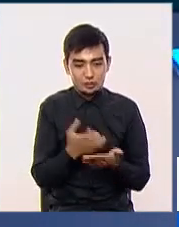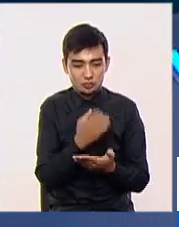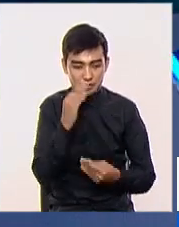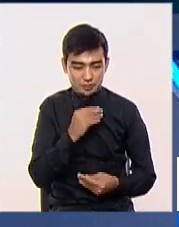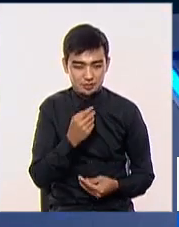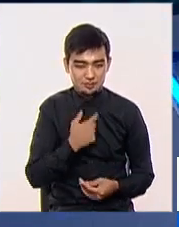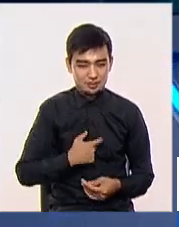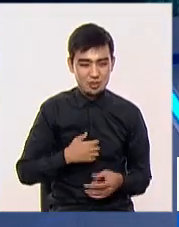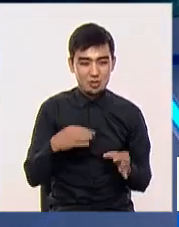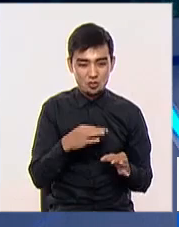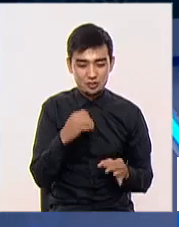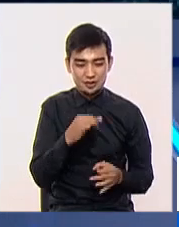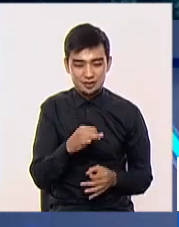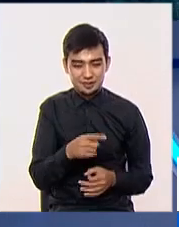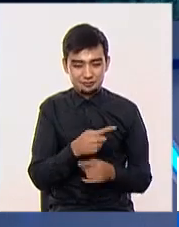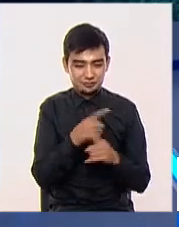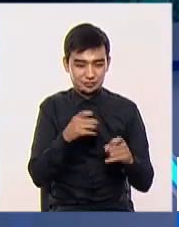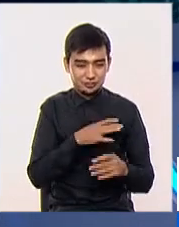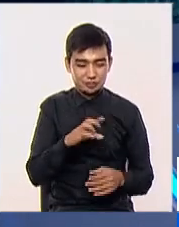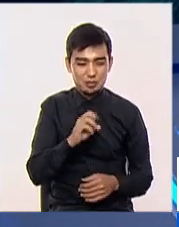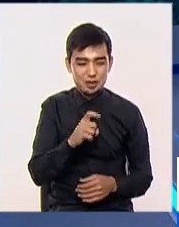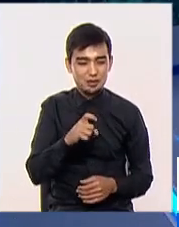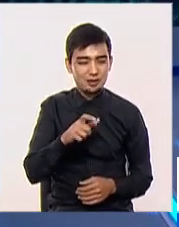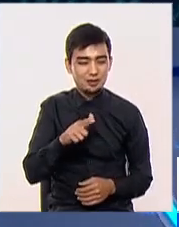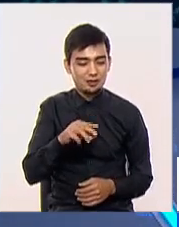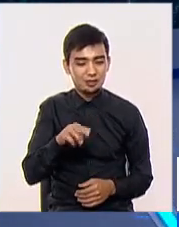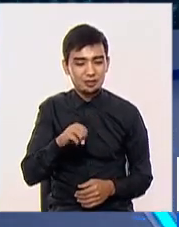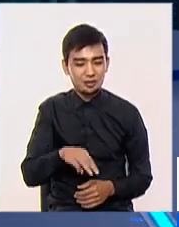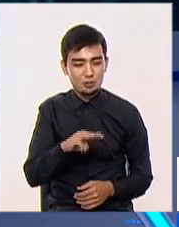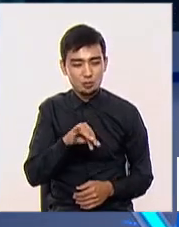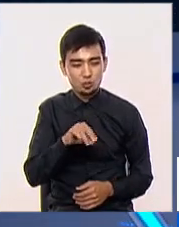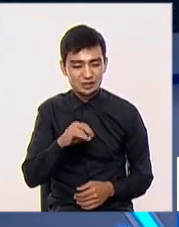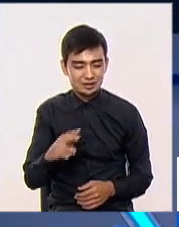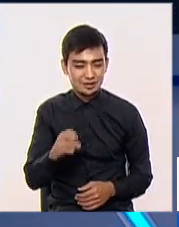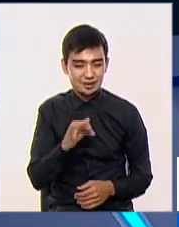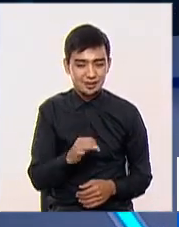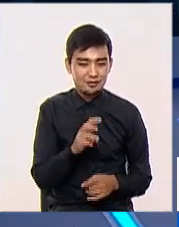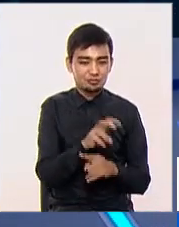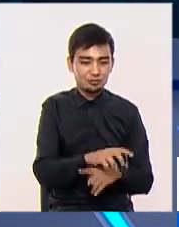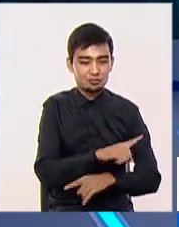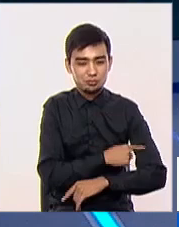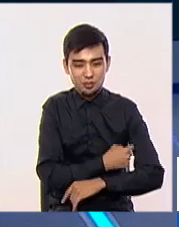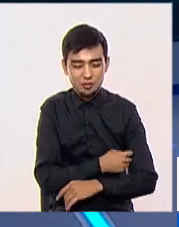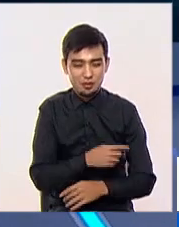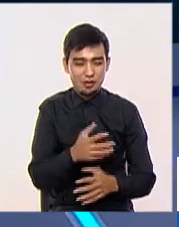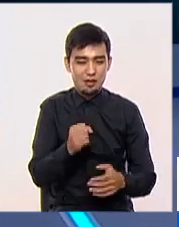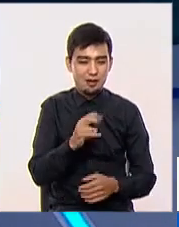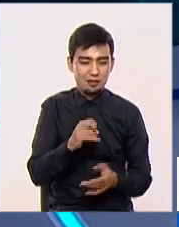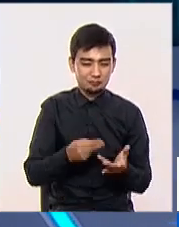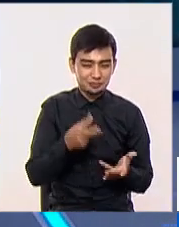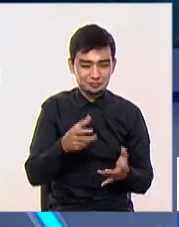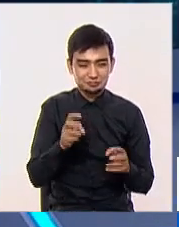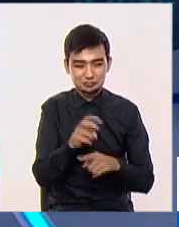развития, инноваций и аэрокосмической промышленности Багдат Мусин. Посещать клинику, чтобы забрать анализы, будет вовсе не обязательно, обещает